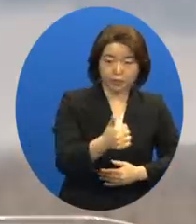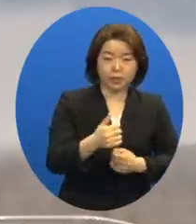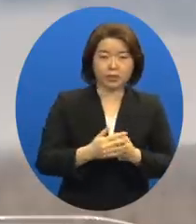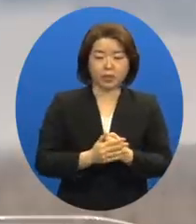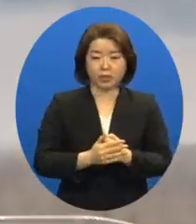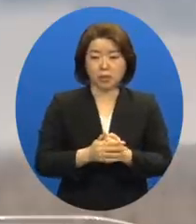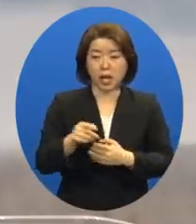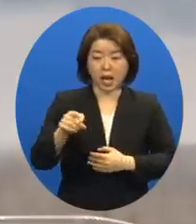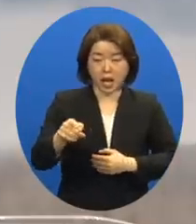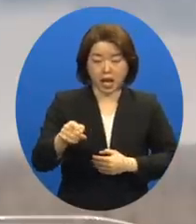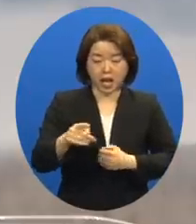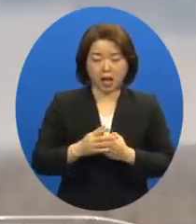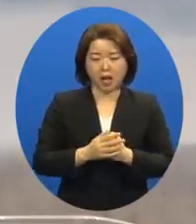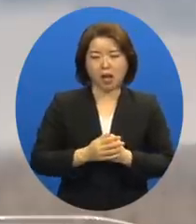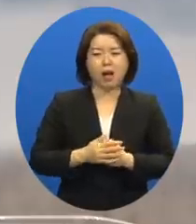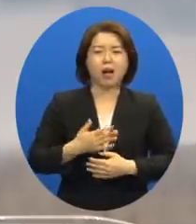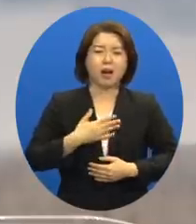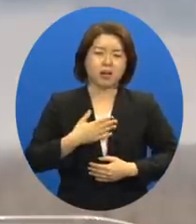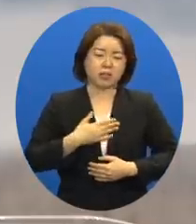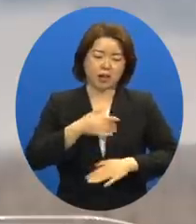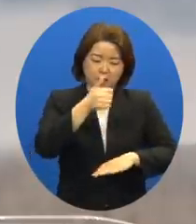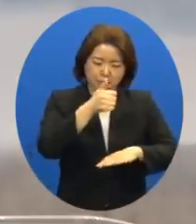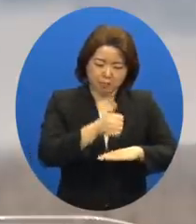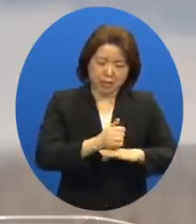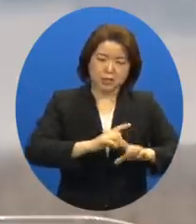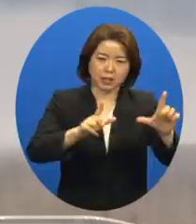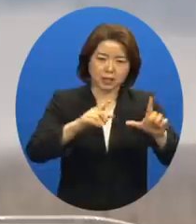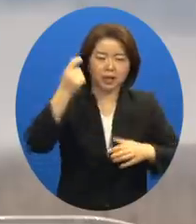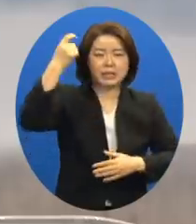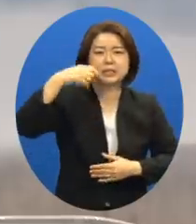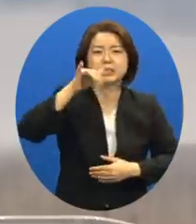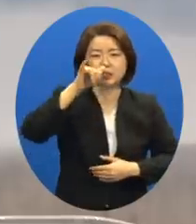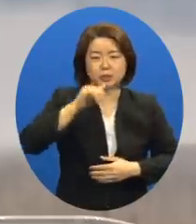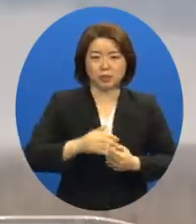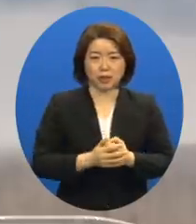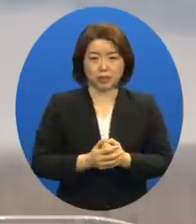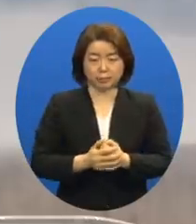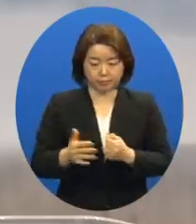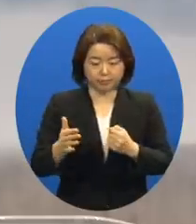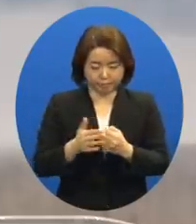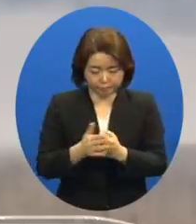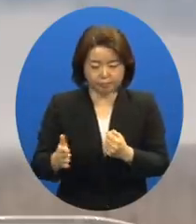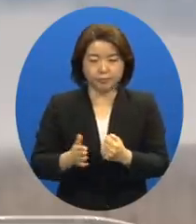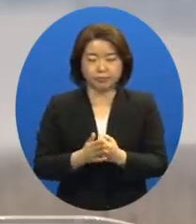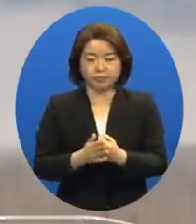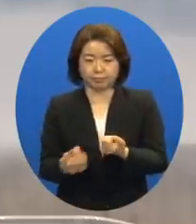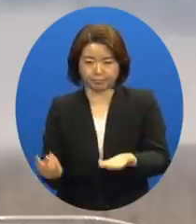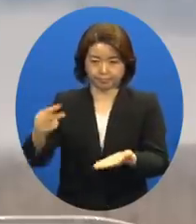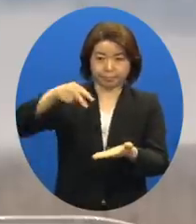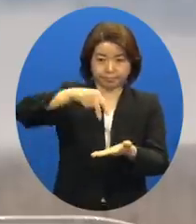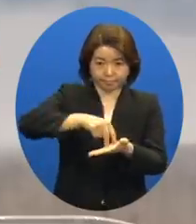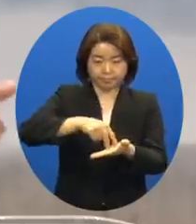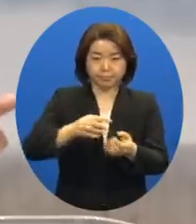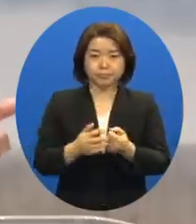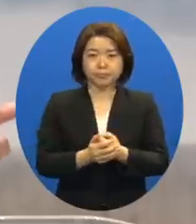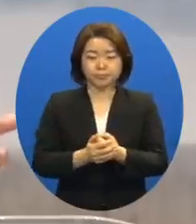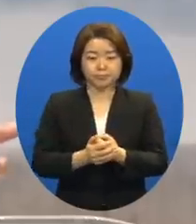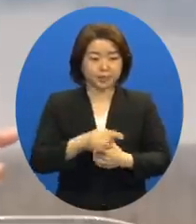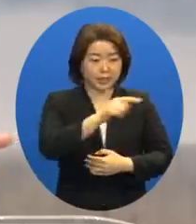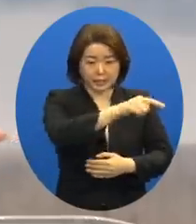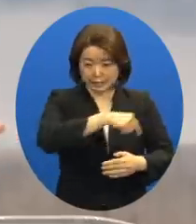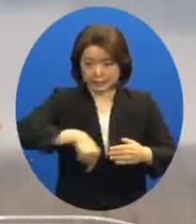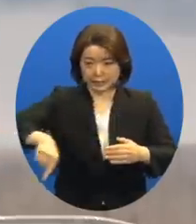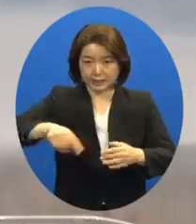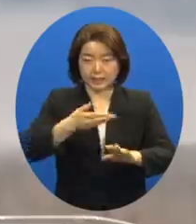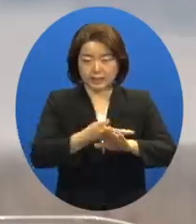본회포 목사님이 자기의 마지막 날인 것을 직감했습니다. 그래서 그는 자리에서 벌떡 일어나서 동료, 감옥에